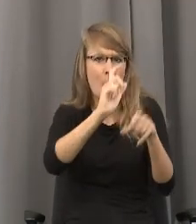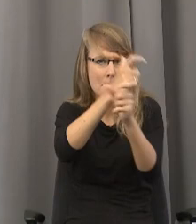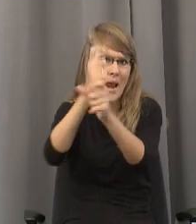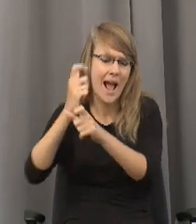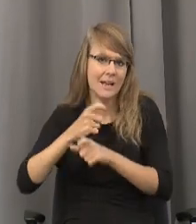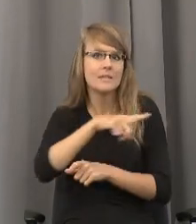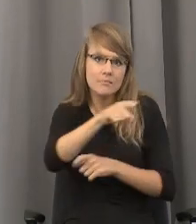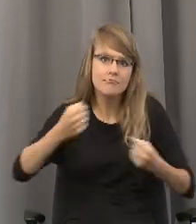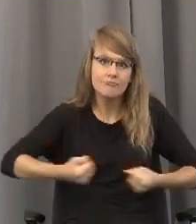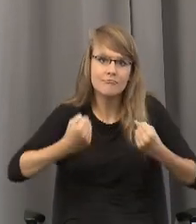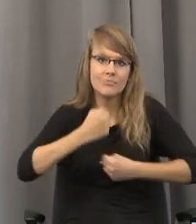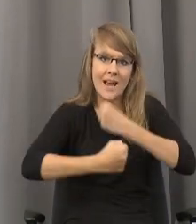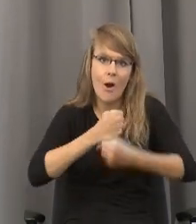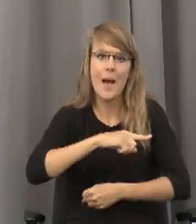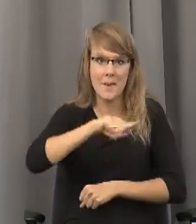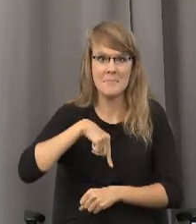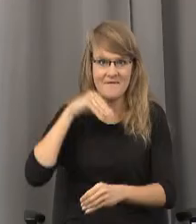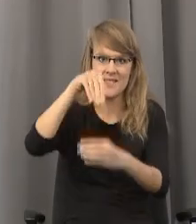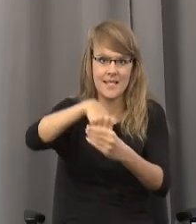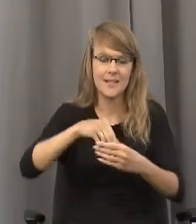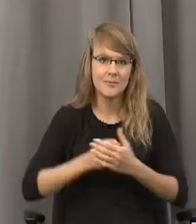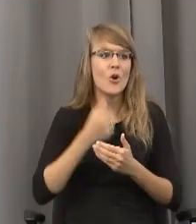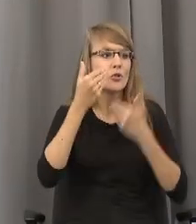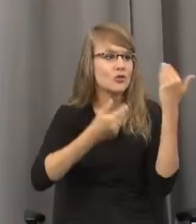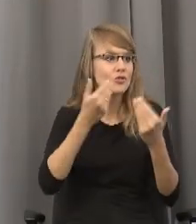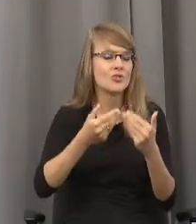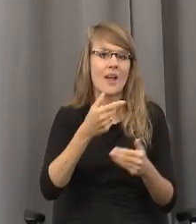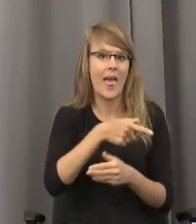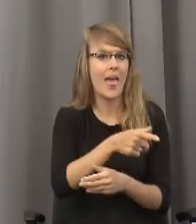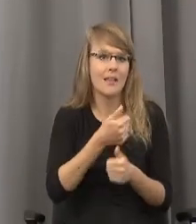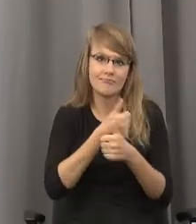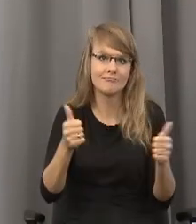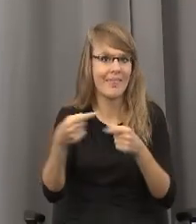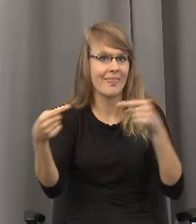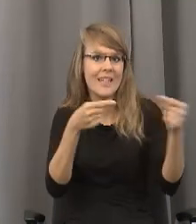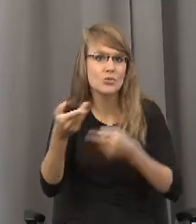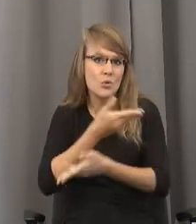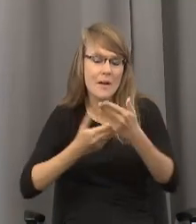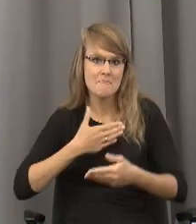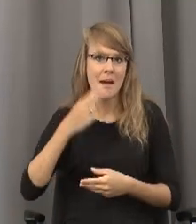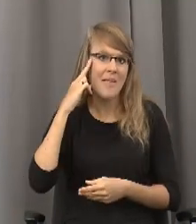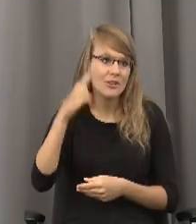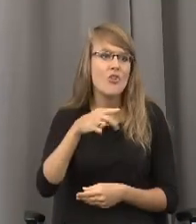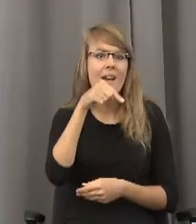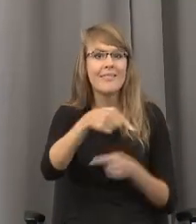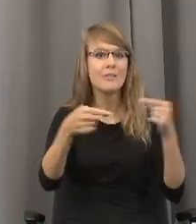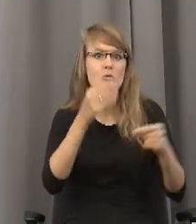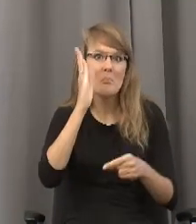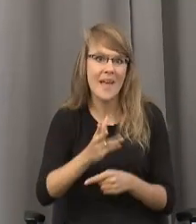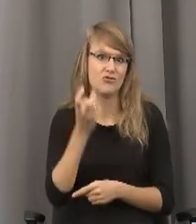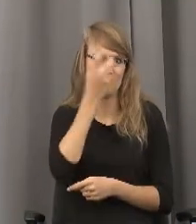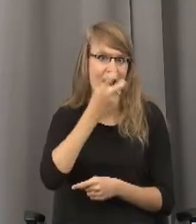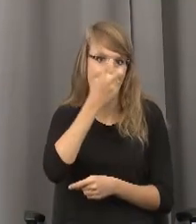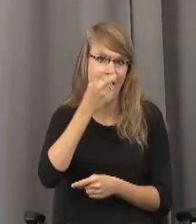Państwu dobrej debaty i mam nadzieję, że ta debata będzie także interesująca dla tych osób, które są z nami po, można